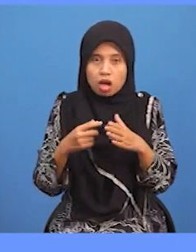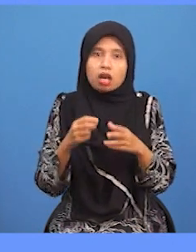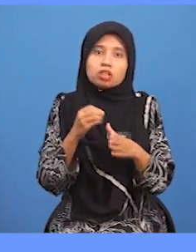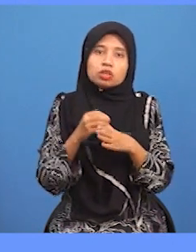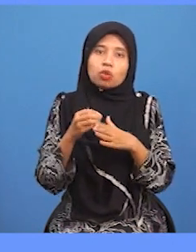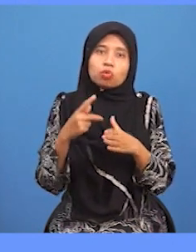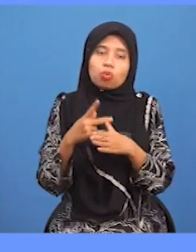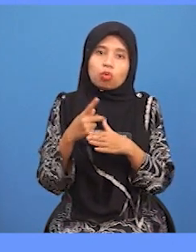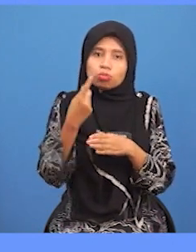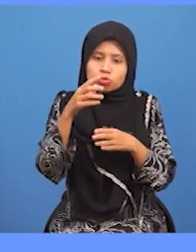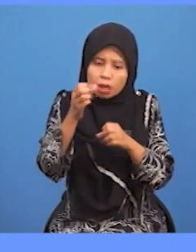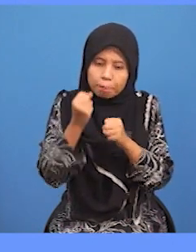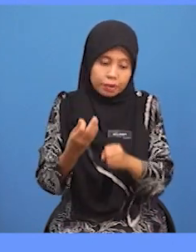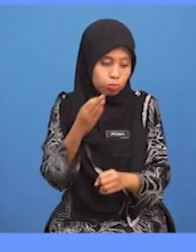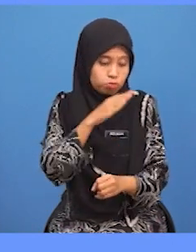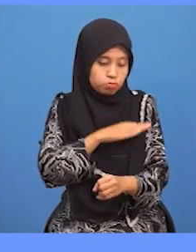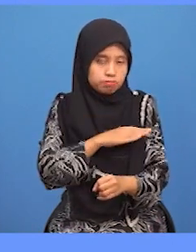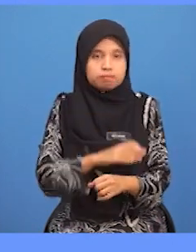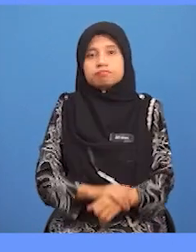beliau mendapat keuntungan?